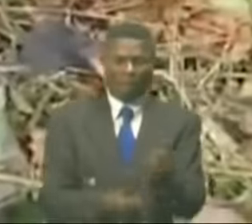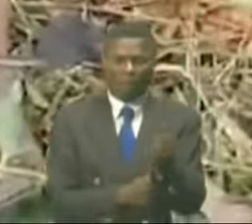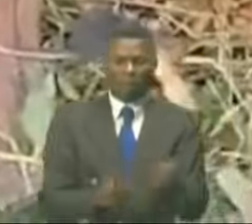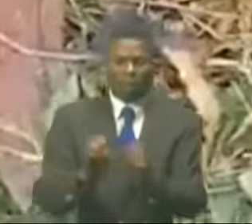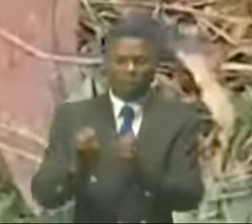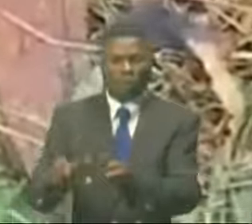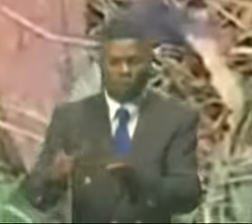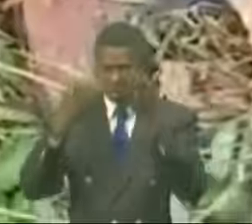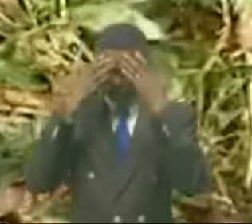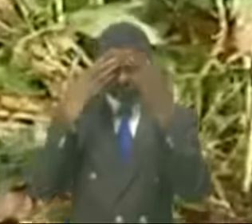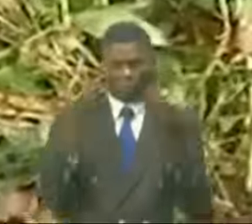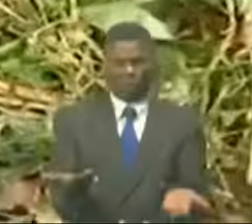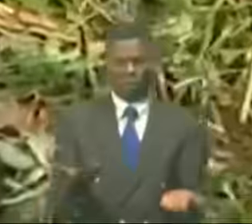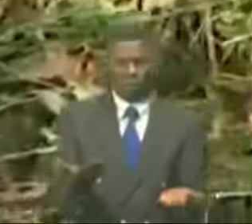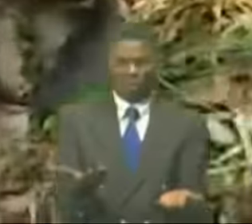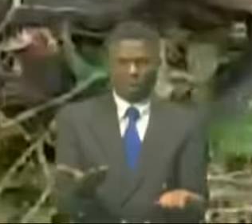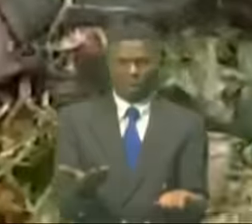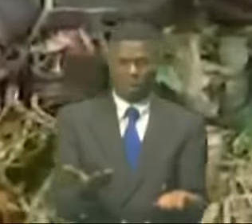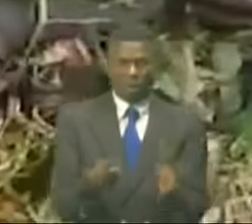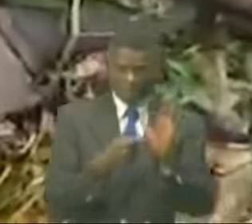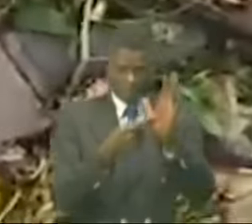déposé.